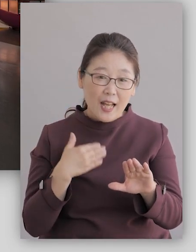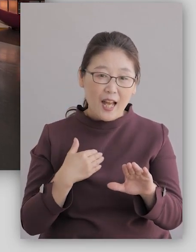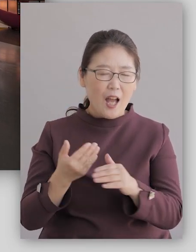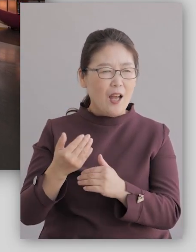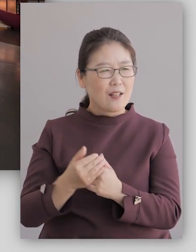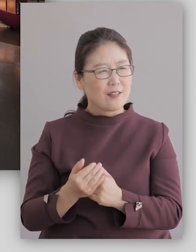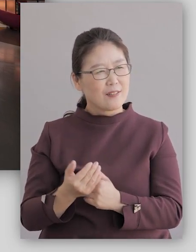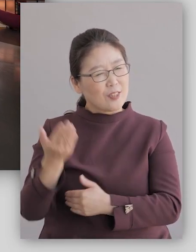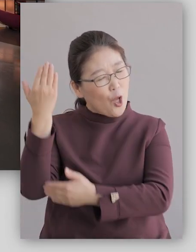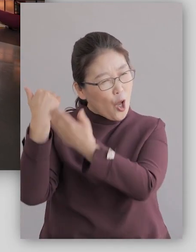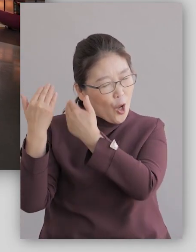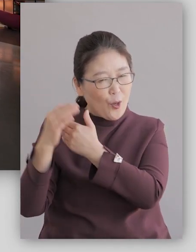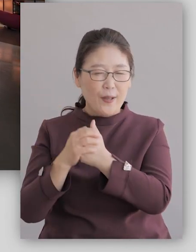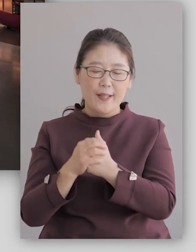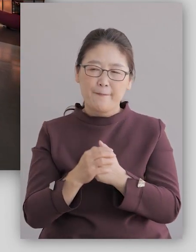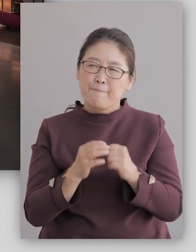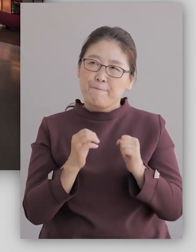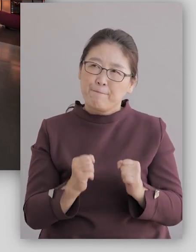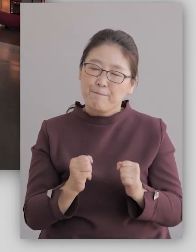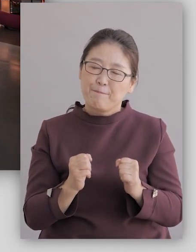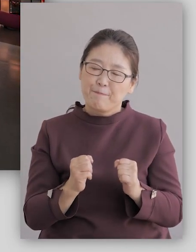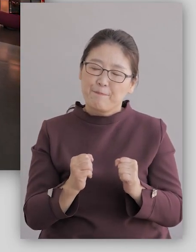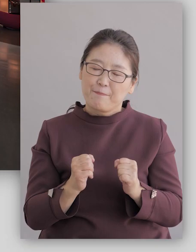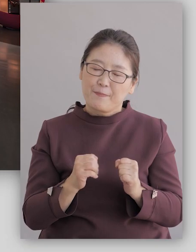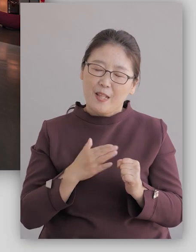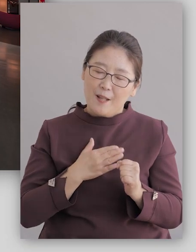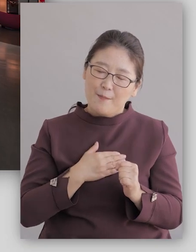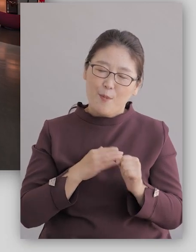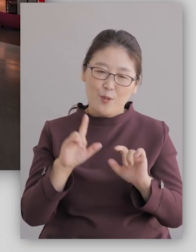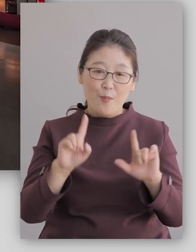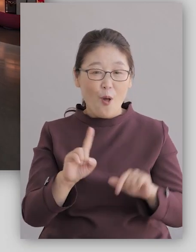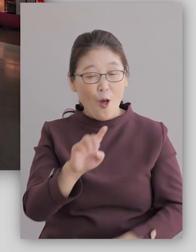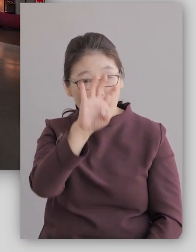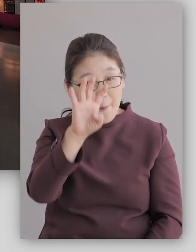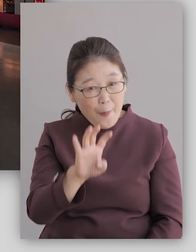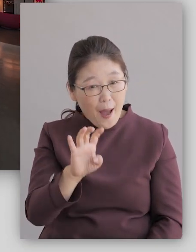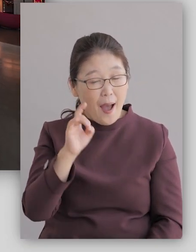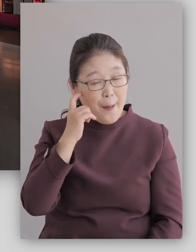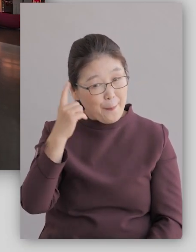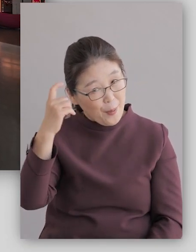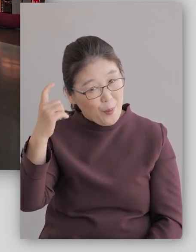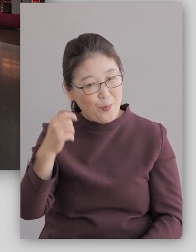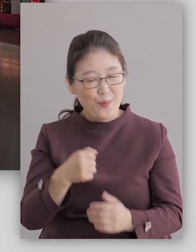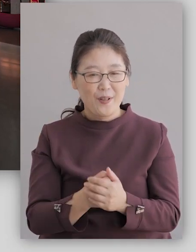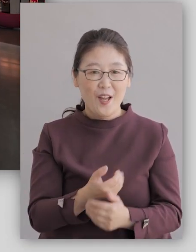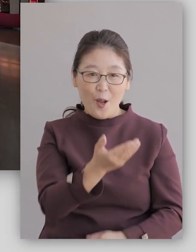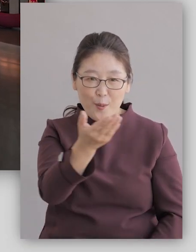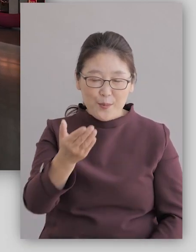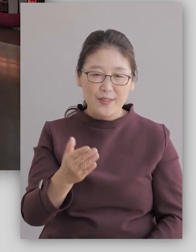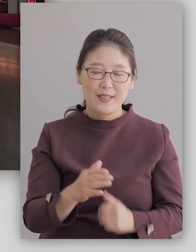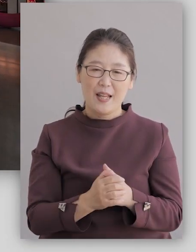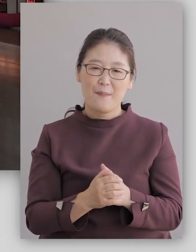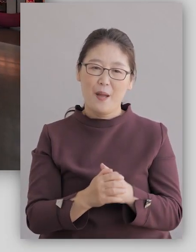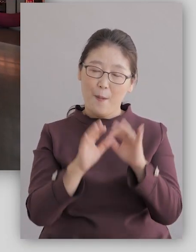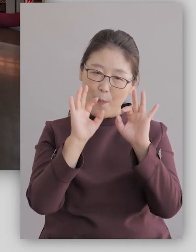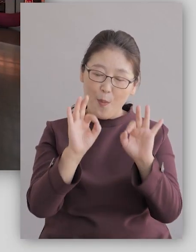사람이면 어땠을까를 상상을 해보면서 작은 이야기들, 작은 감상의 평이라도